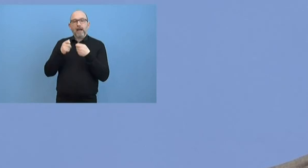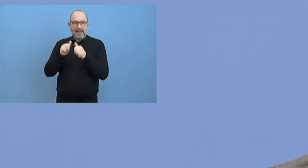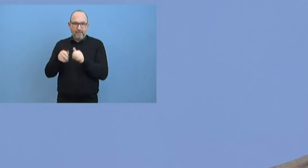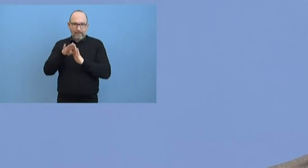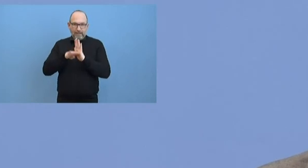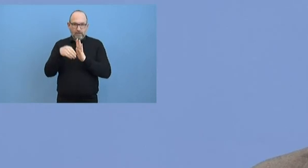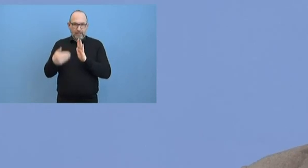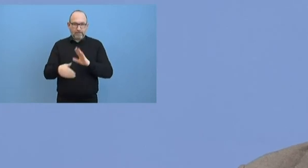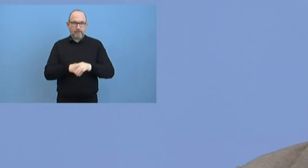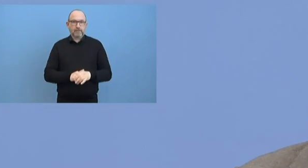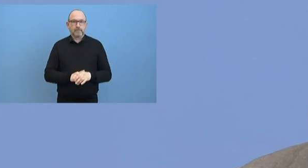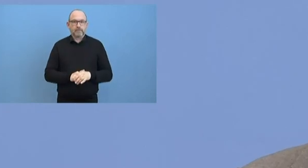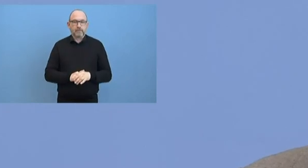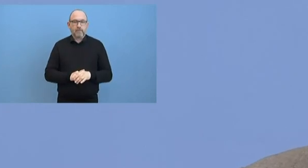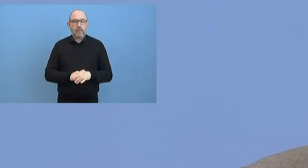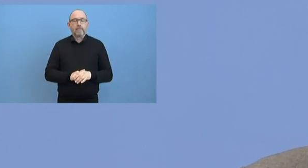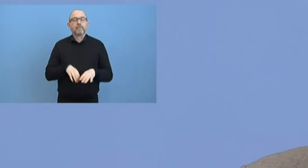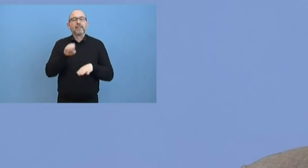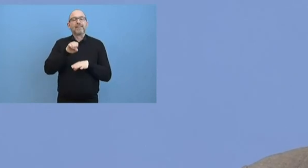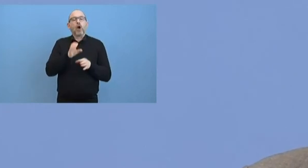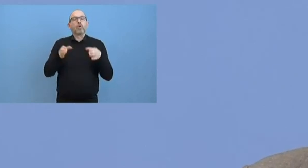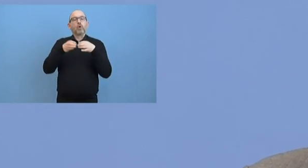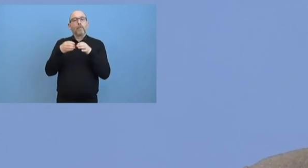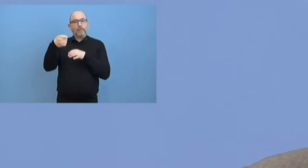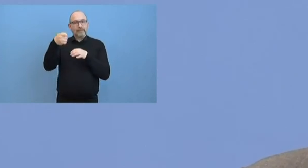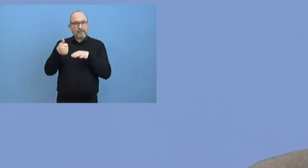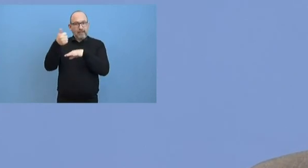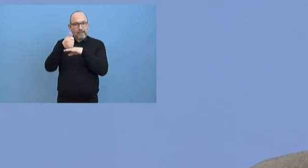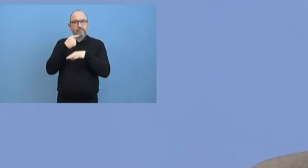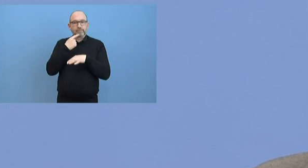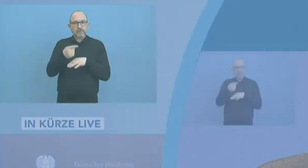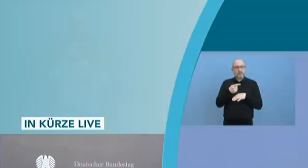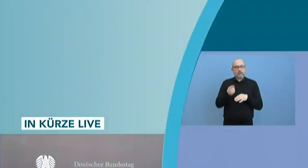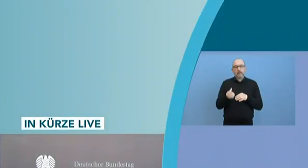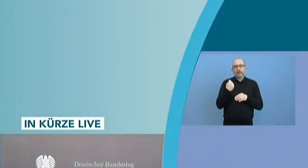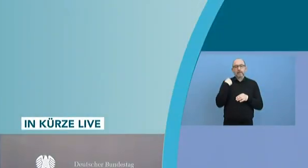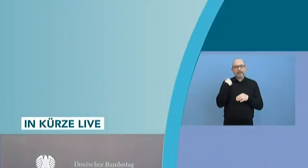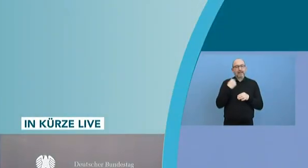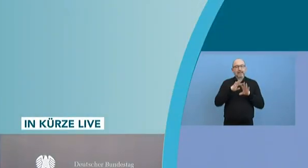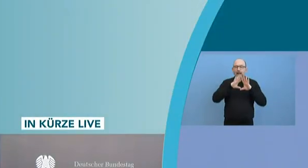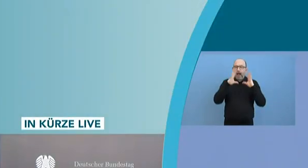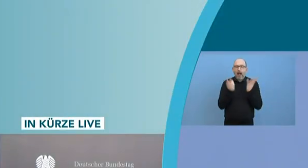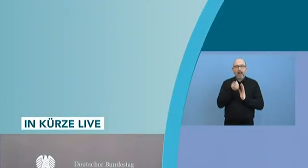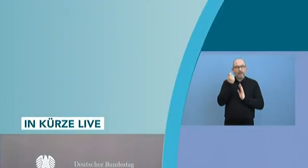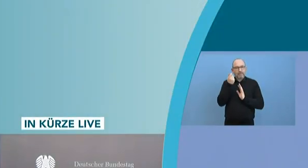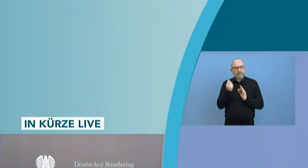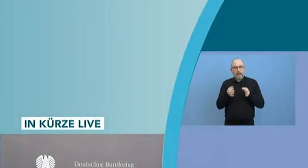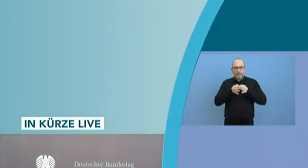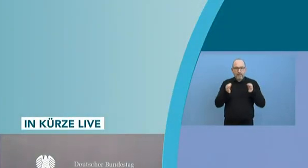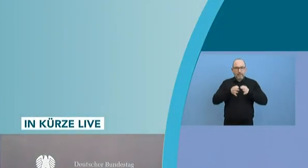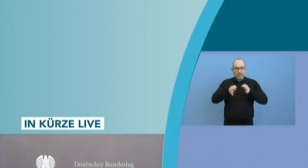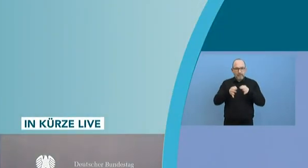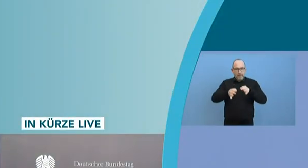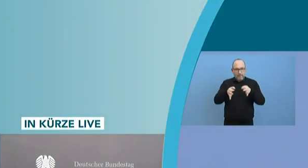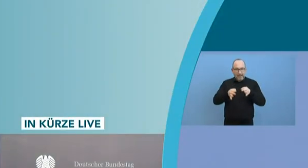Eurogruppenpräsident Centeno hat gestern berichtet, dass die Gesamtheit der fiskalischen Maßnahmen, die die Mitgliedstaaten bis